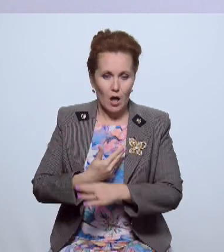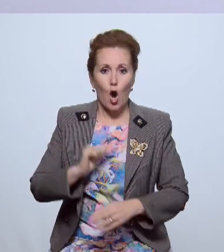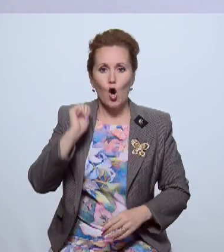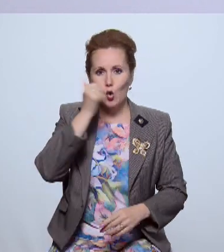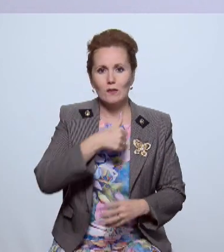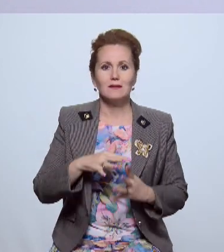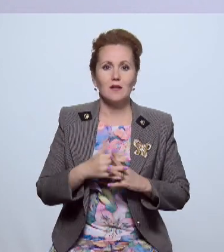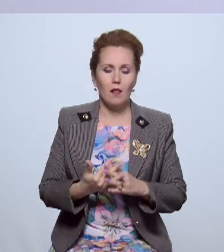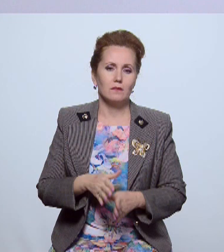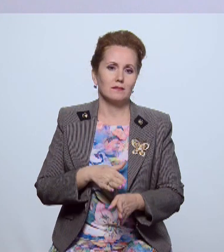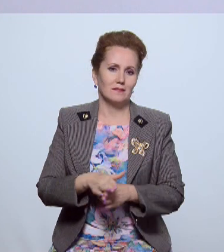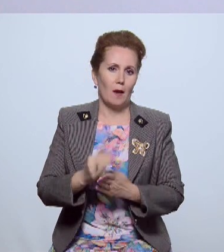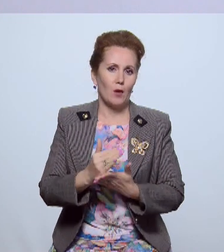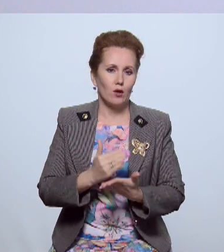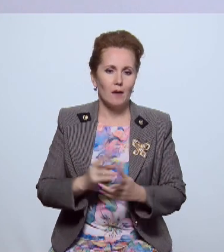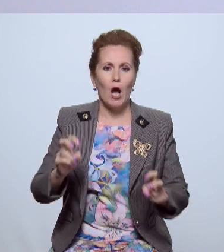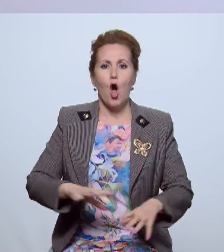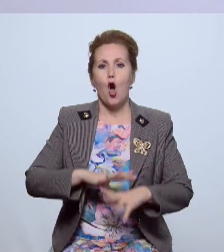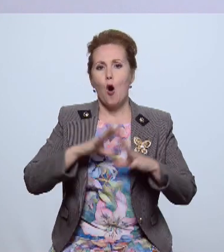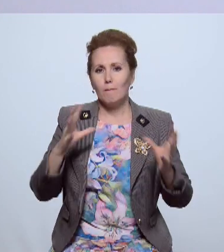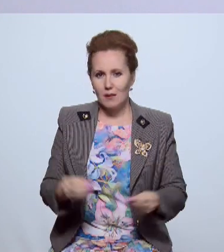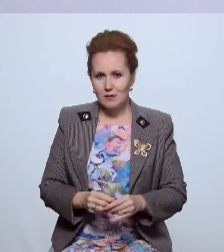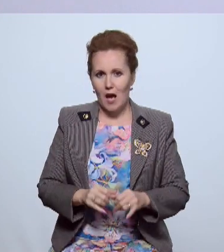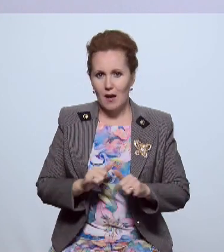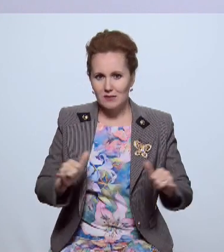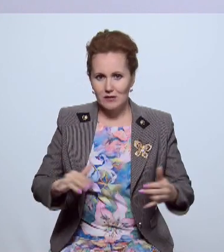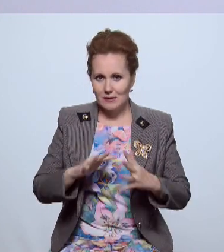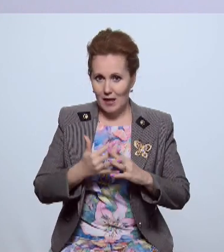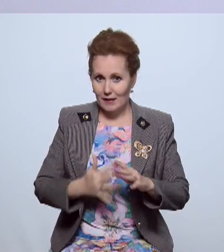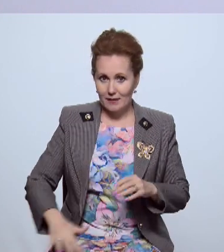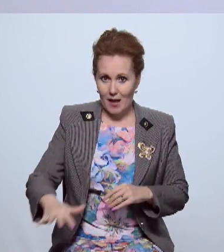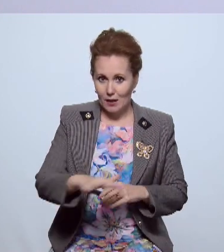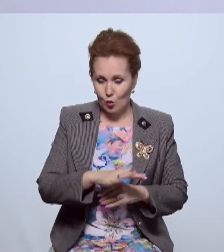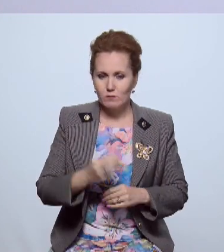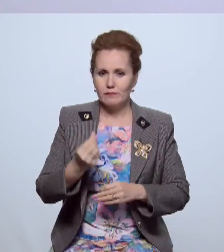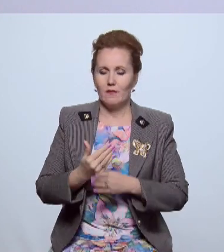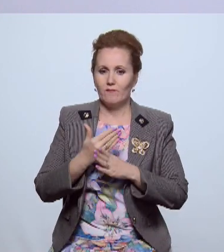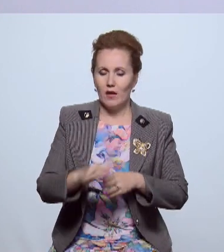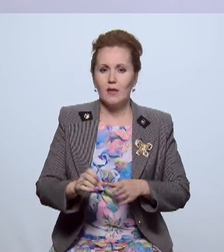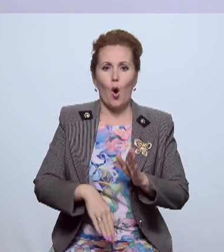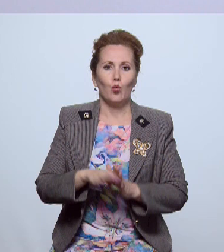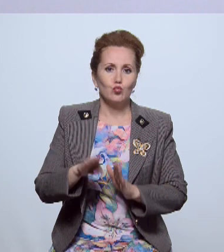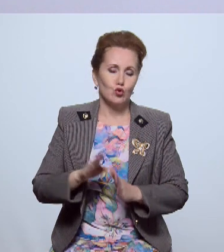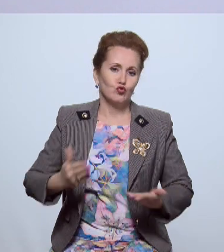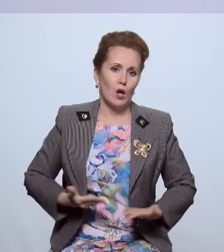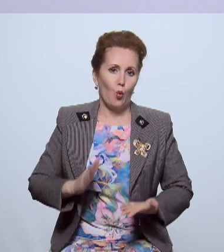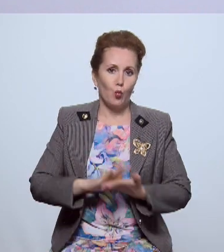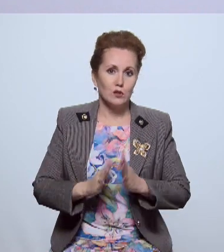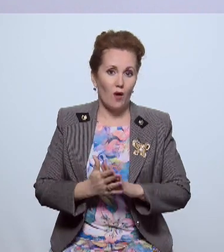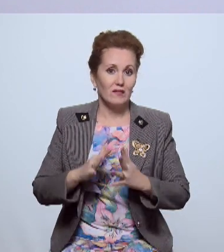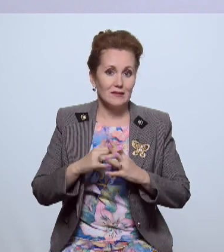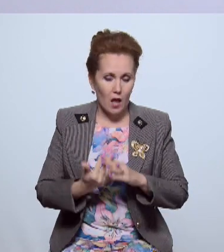села на реализацию программы «Комплексное развитие сельских территорий». Средства направят на улучшение жилищных условий селян, в том